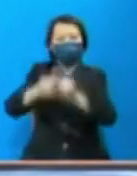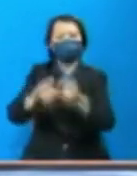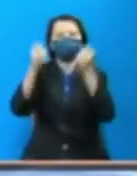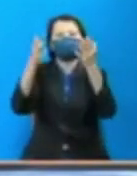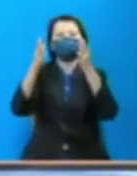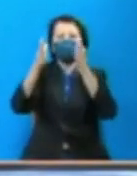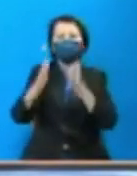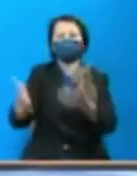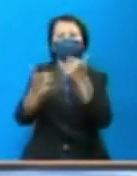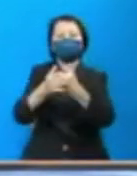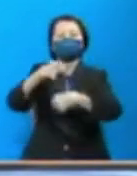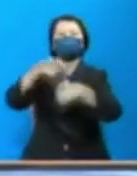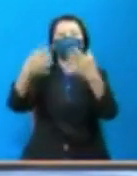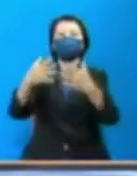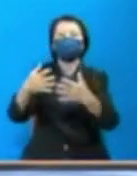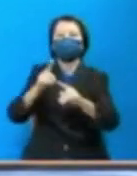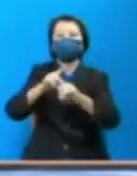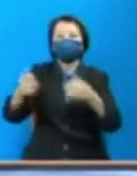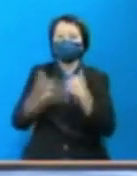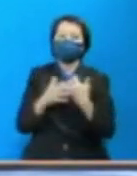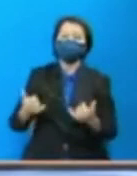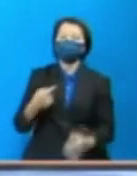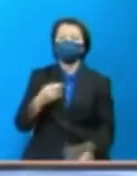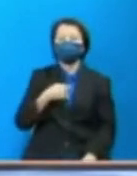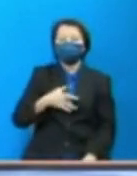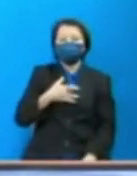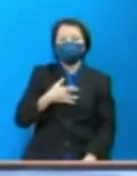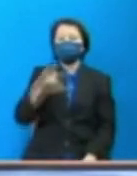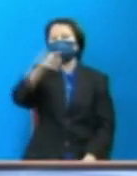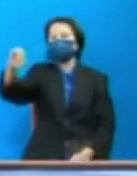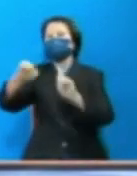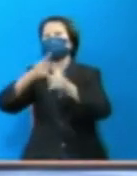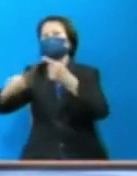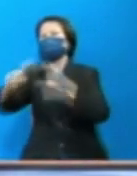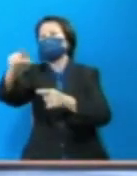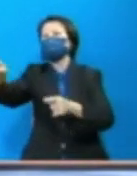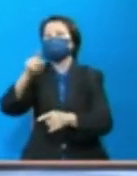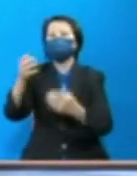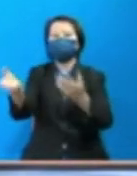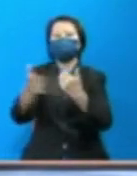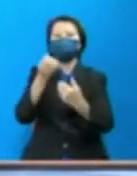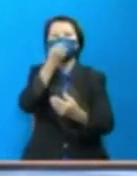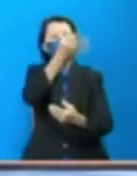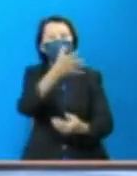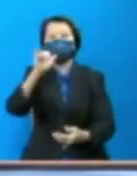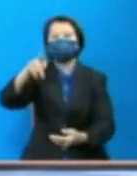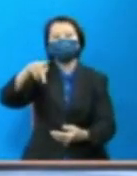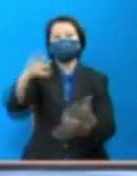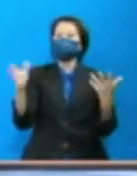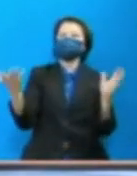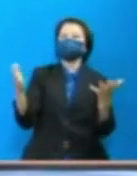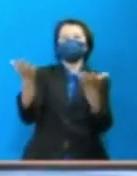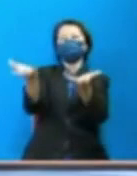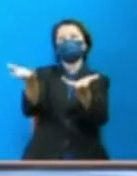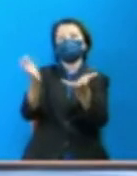power sampai pukul berapa Tapi sampai hari ini saya seakan-akan kita sebelah sana tak GBKP pikiran kami percaya